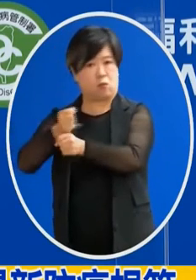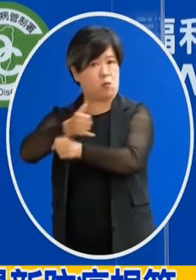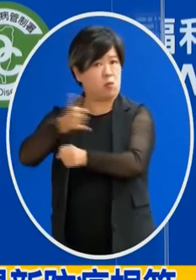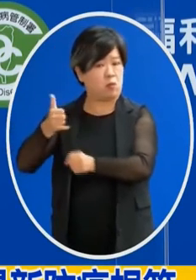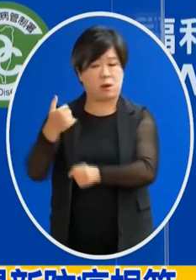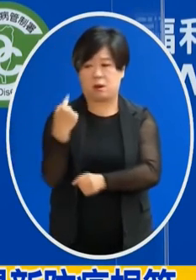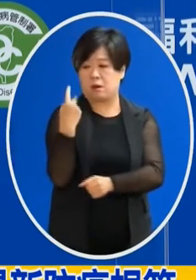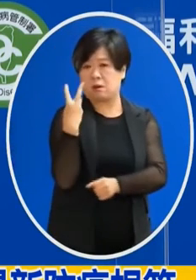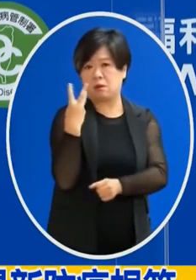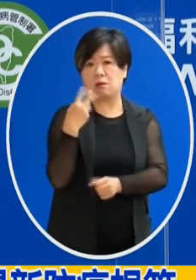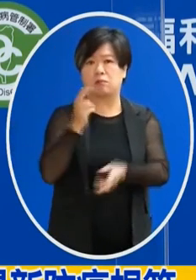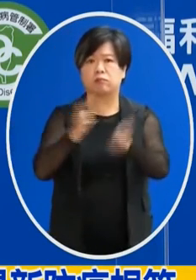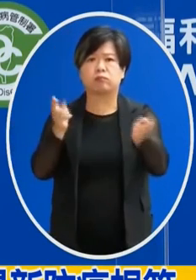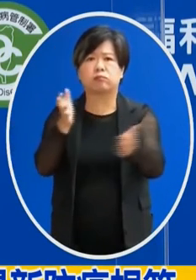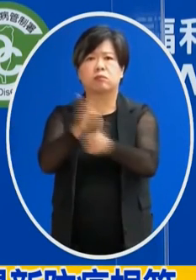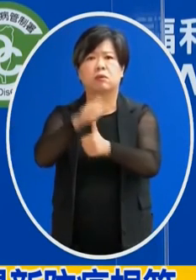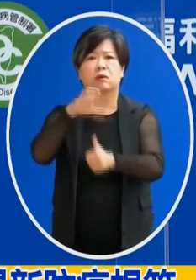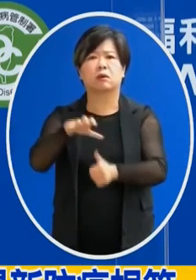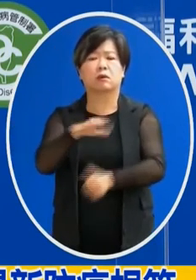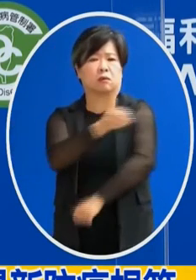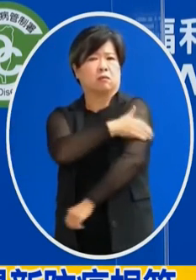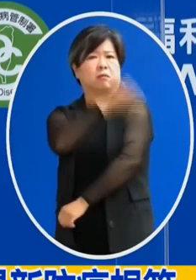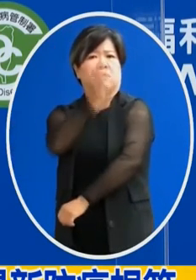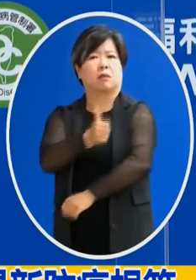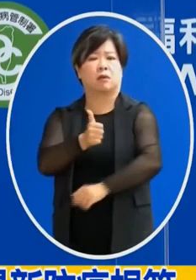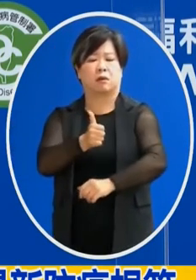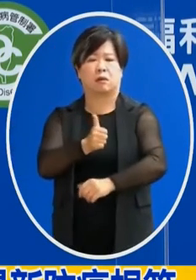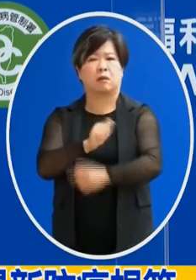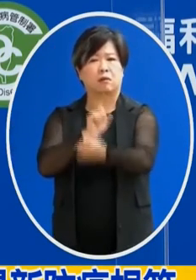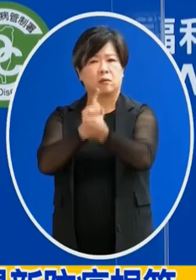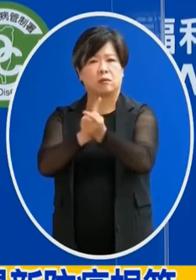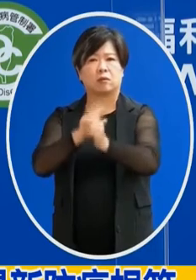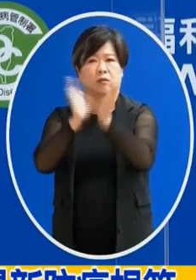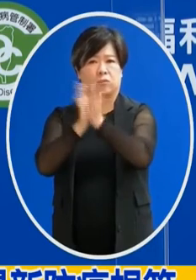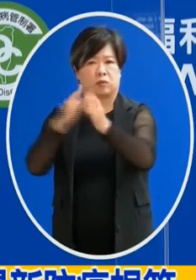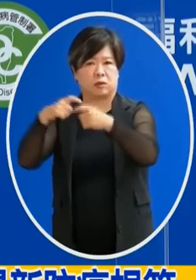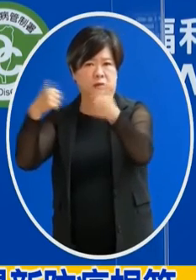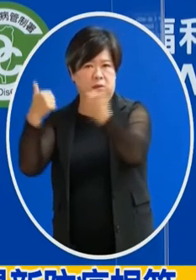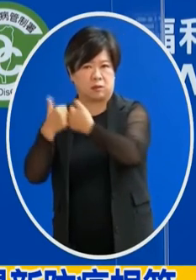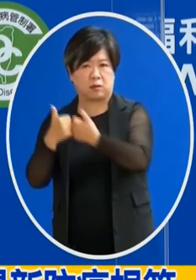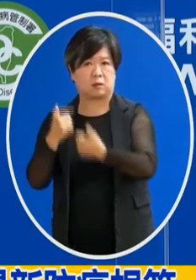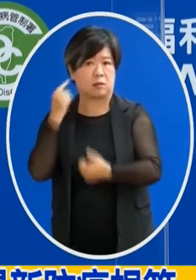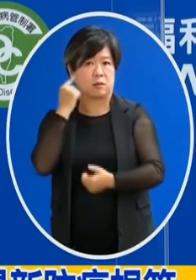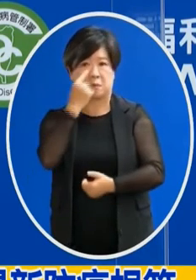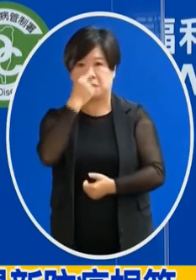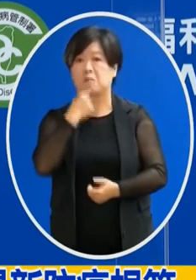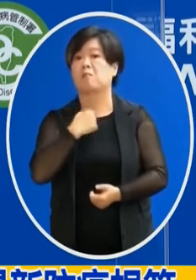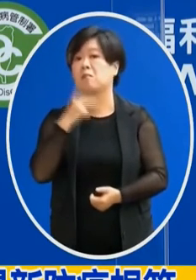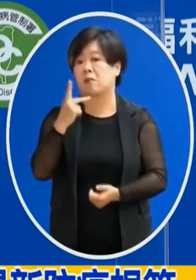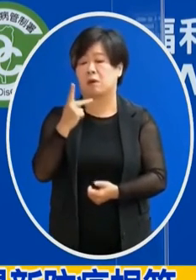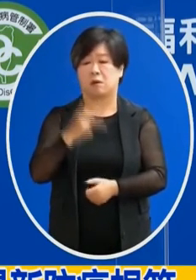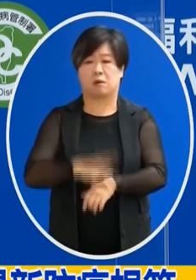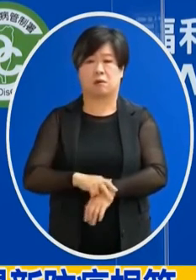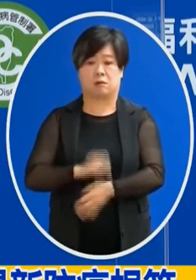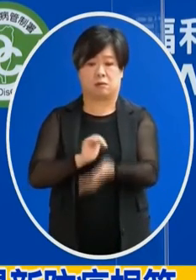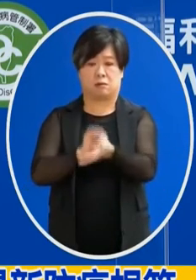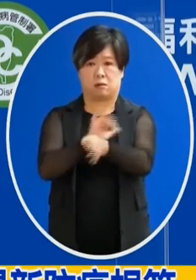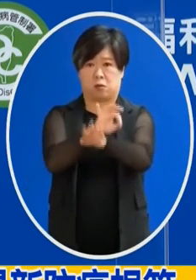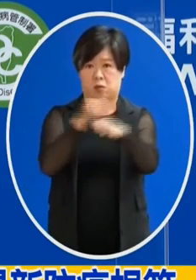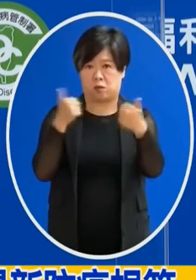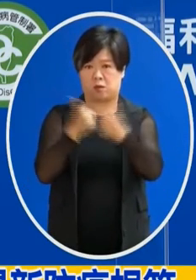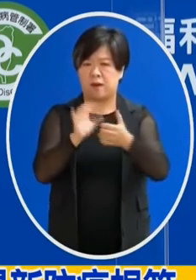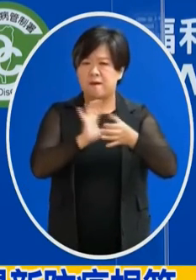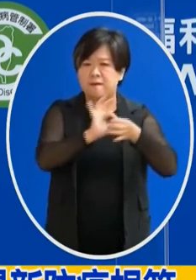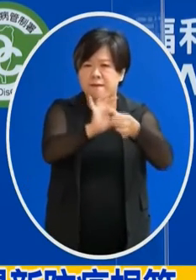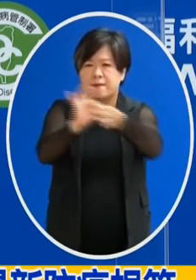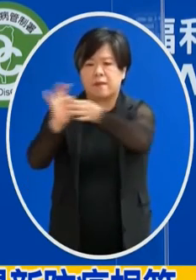天指挥中心指挥官也已经跟全联会、耳鼻喉科医学会等等都有一些联系，他们也都已经